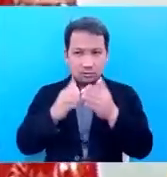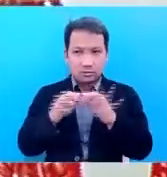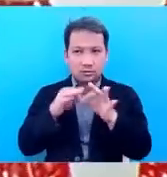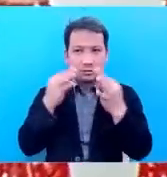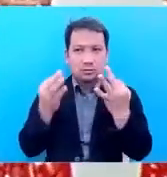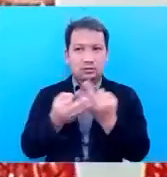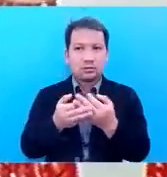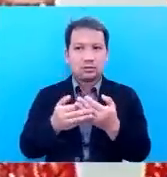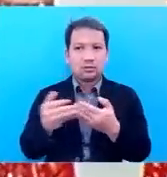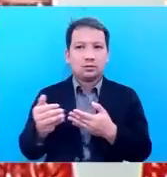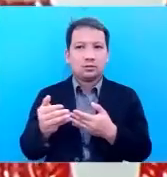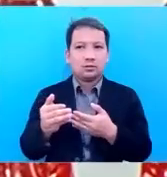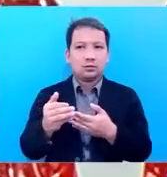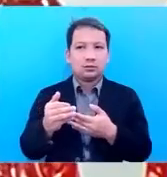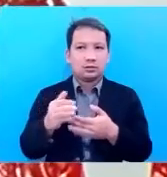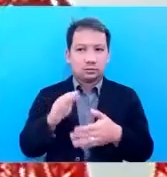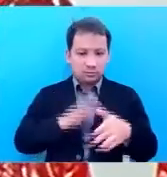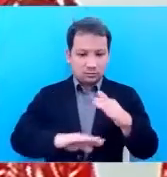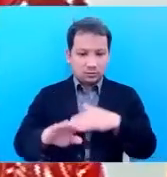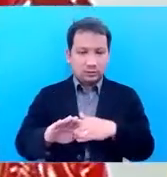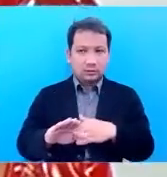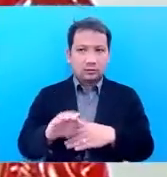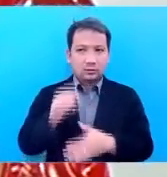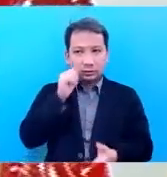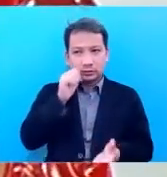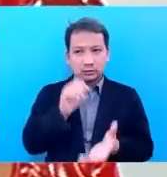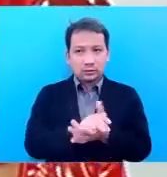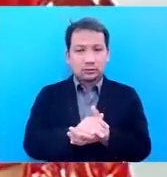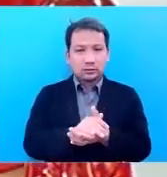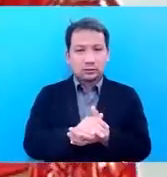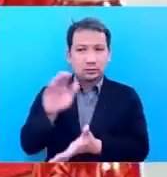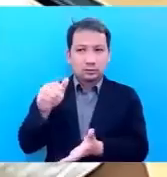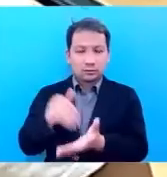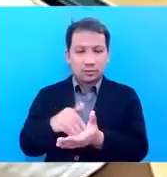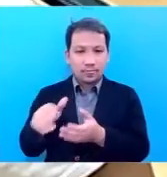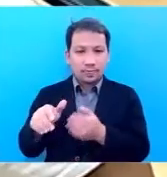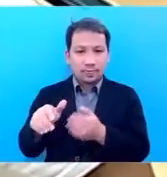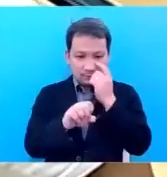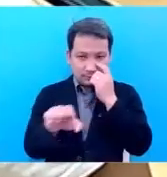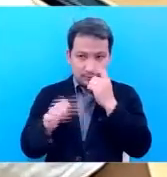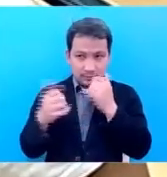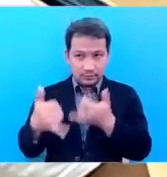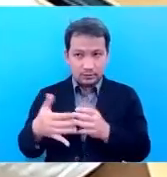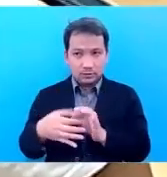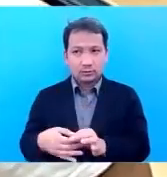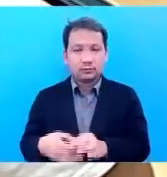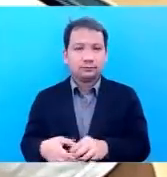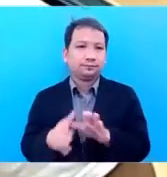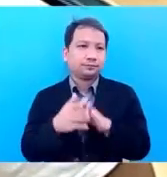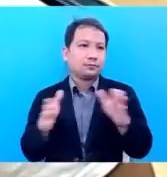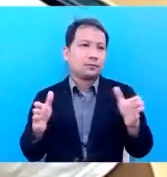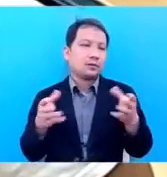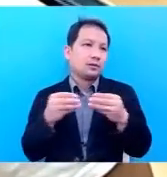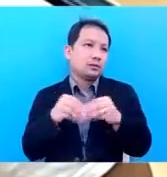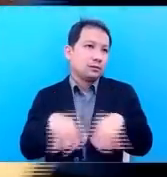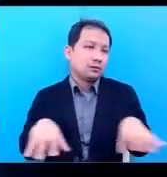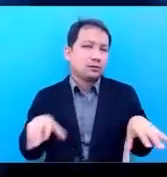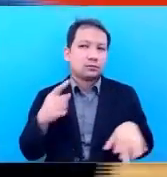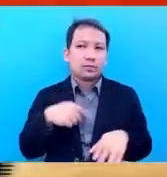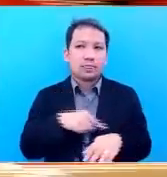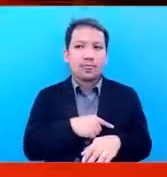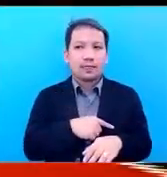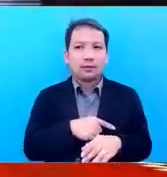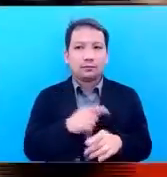dahil nakatakdang manganak ang kanyang asawa sa kalagitnaan ng SEA Games. Those are huge losses to the team.